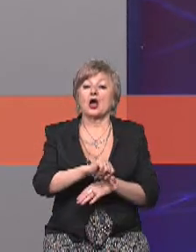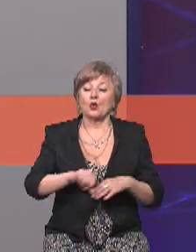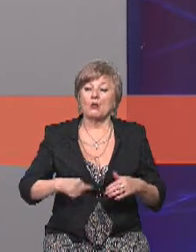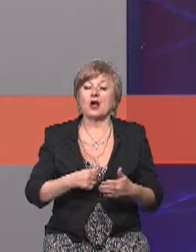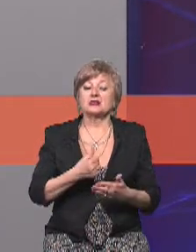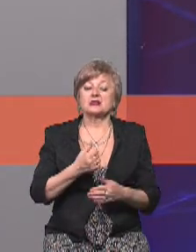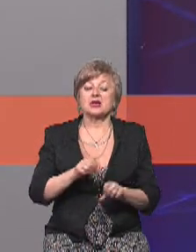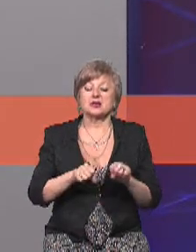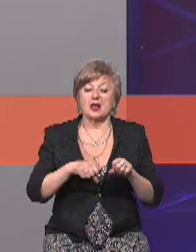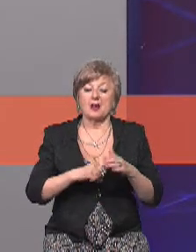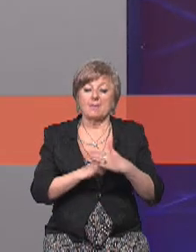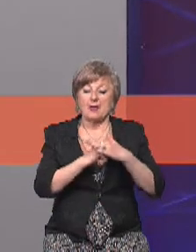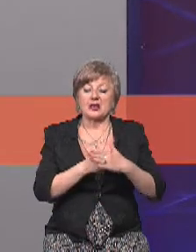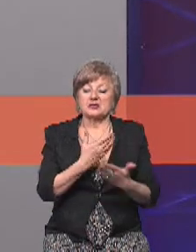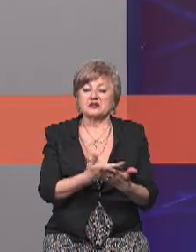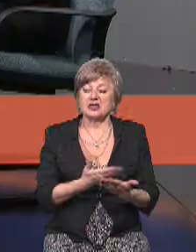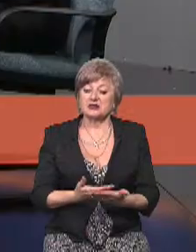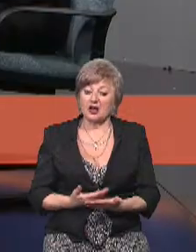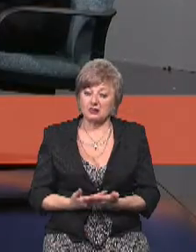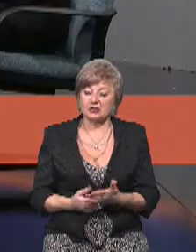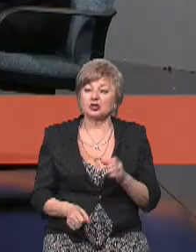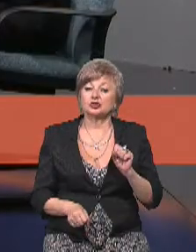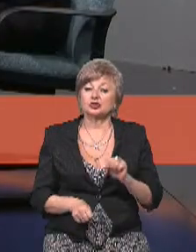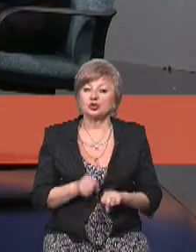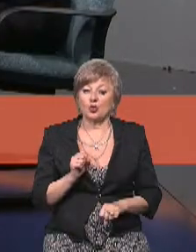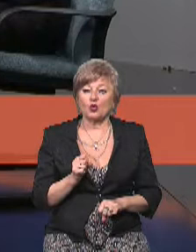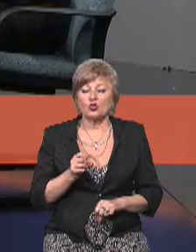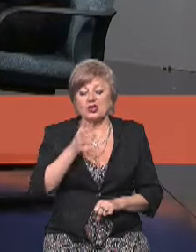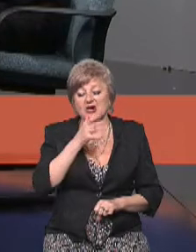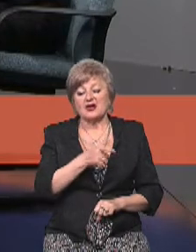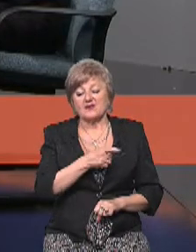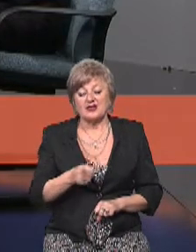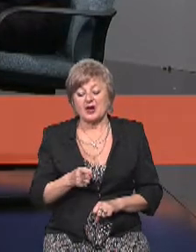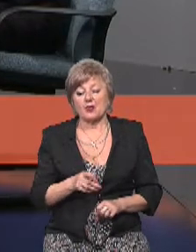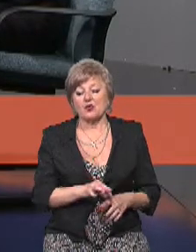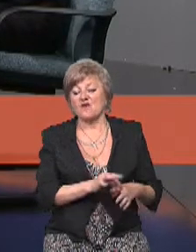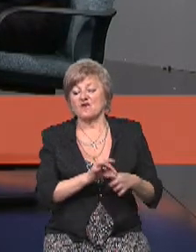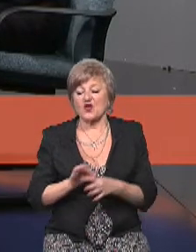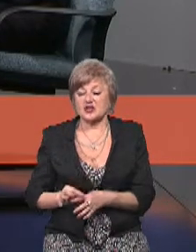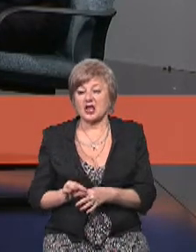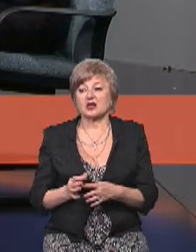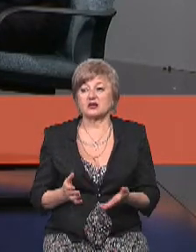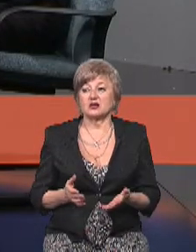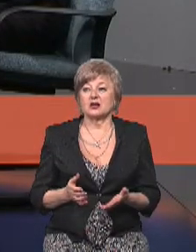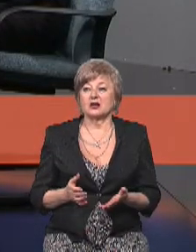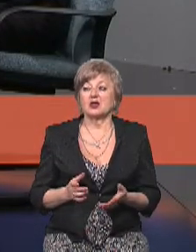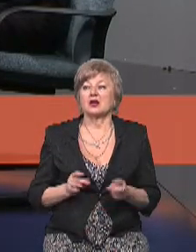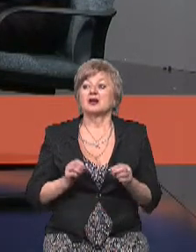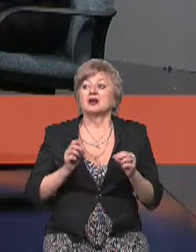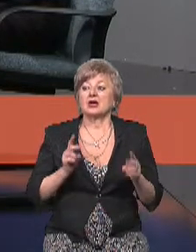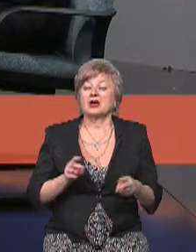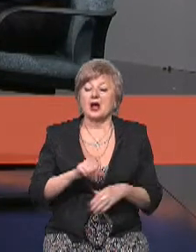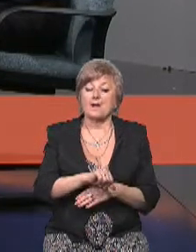даних порушників, які, наприклад, вже яких сплив термін везення чи термін транзиту автомобілів? Чи відслідковує